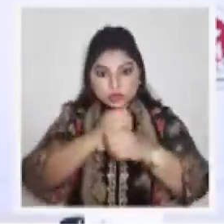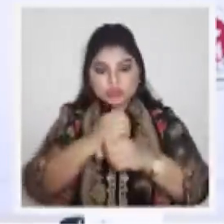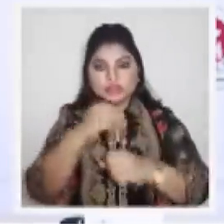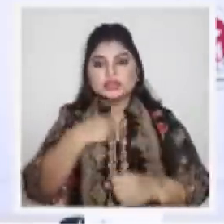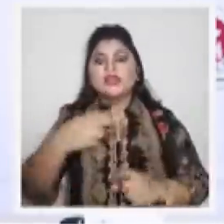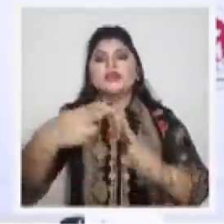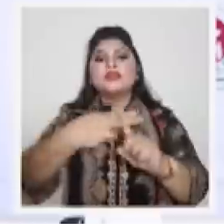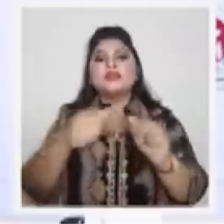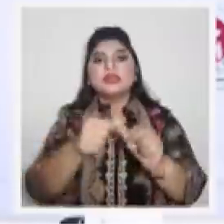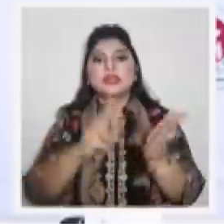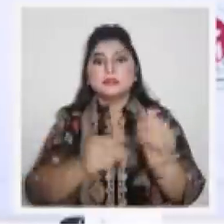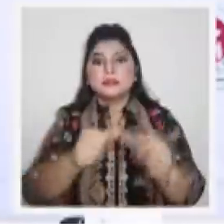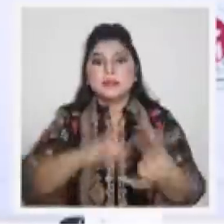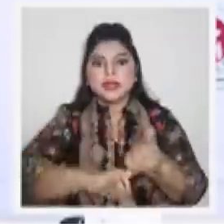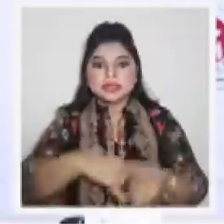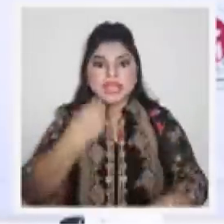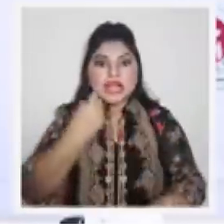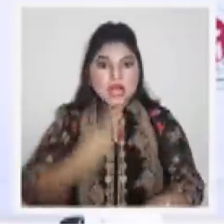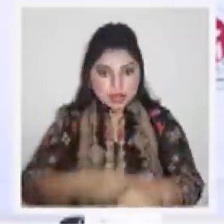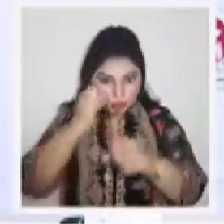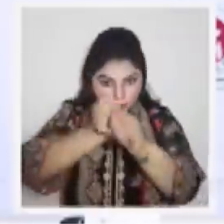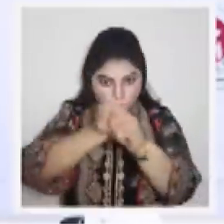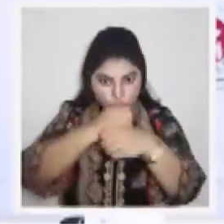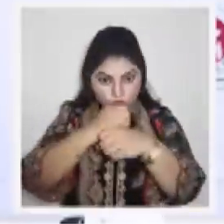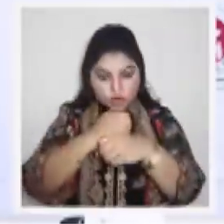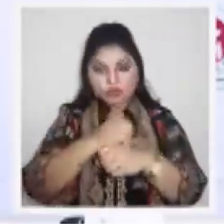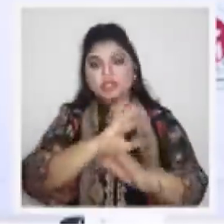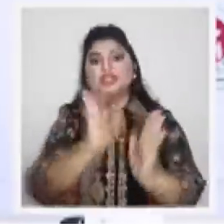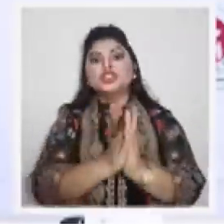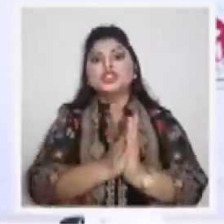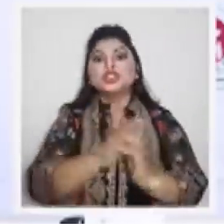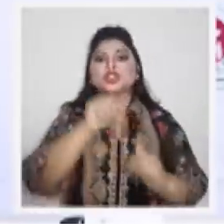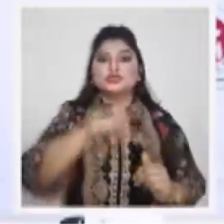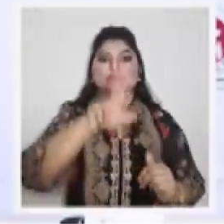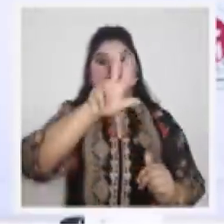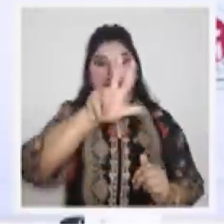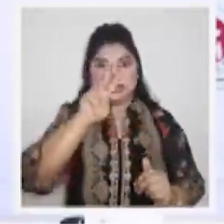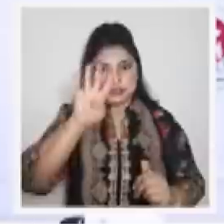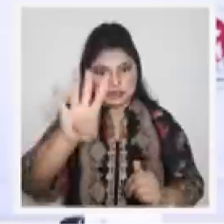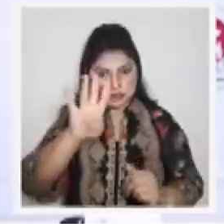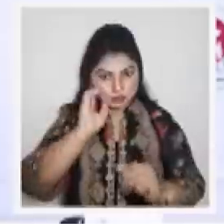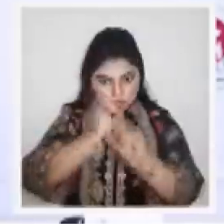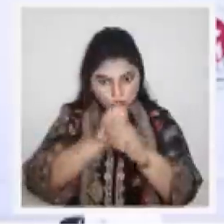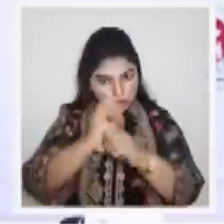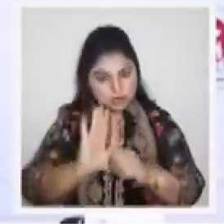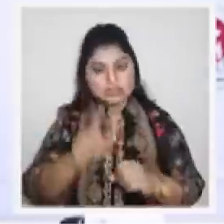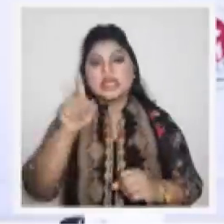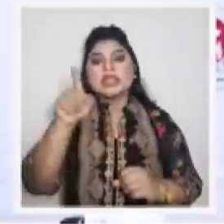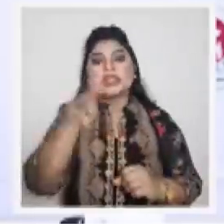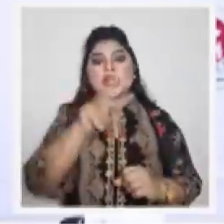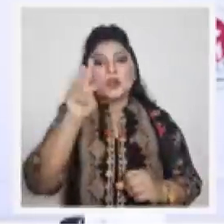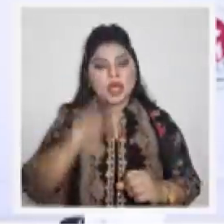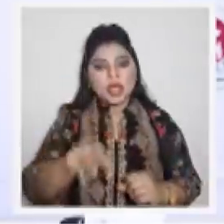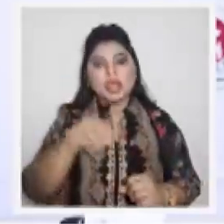আজ আরেকটি নতুন পরীক্ষাগার যুক্ত হয়েছে বেসরকারি পর্যায়ের ফেমাস স্পেশালাইজড হাসপাতাল ঢাকা।